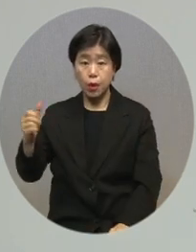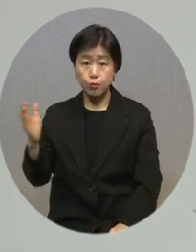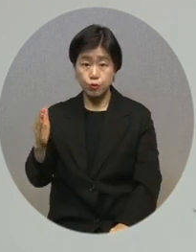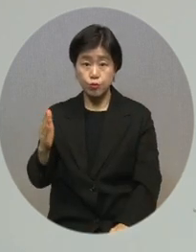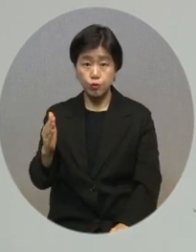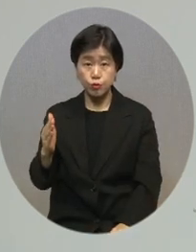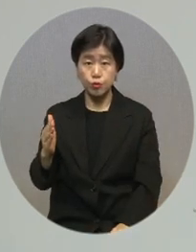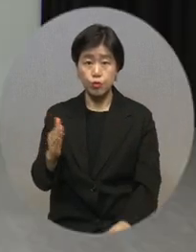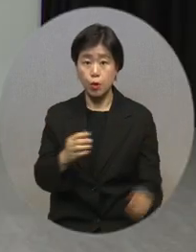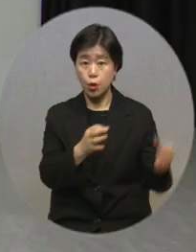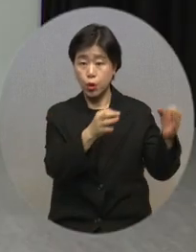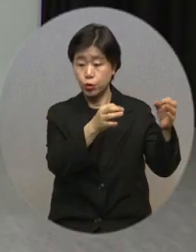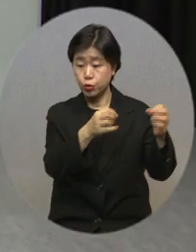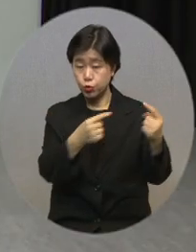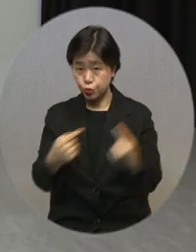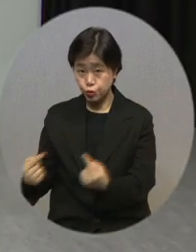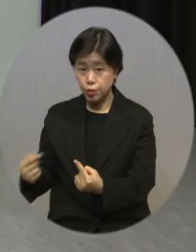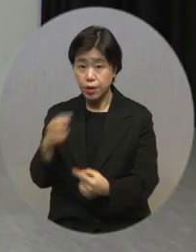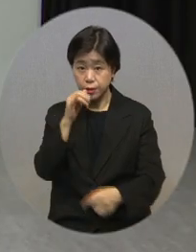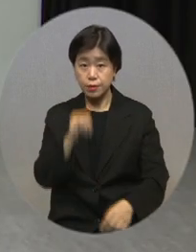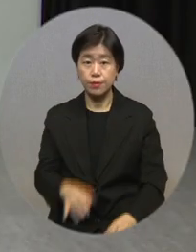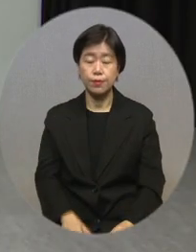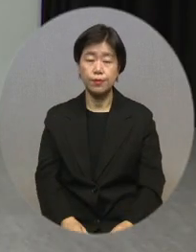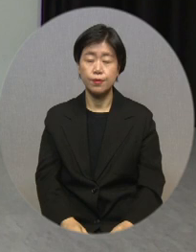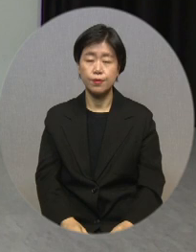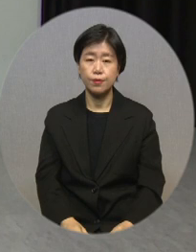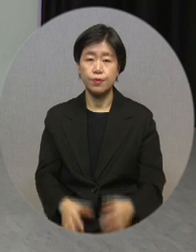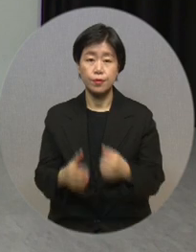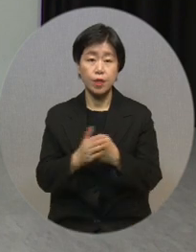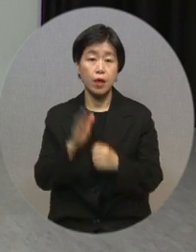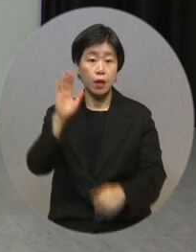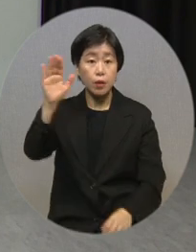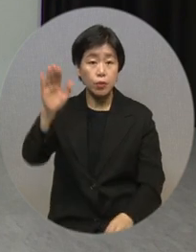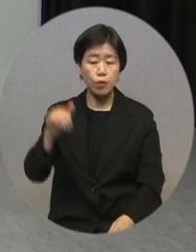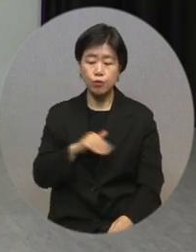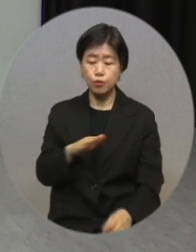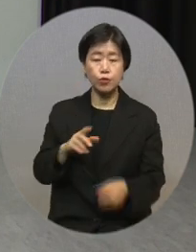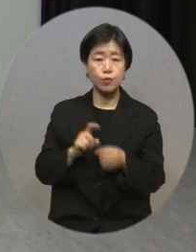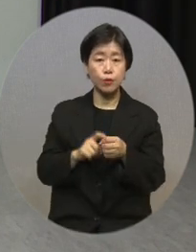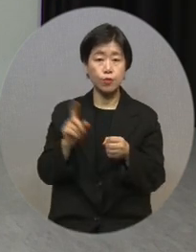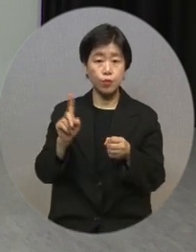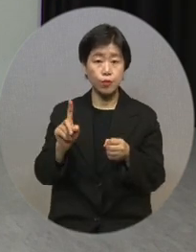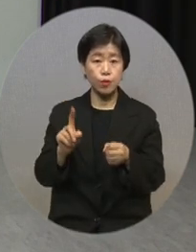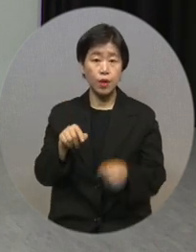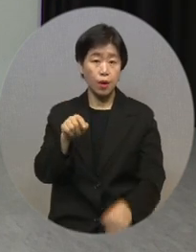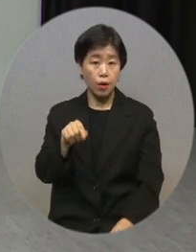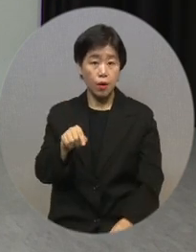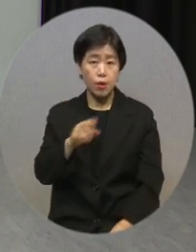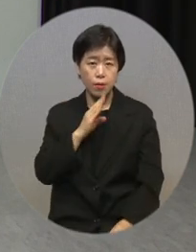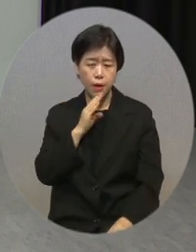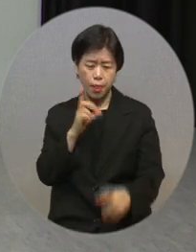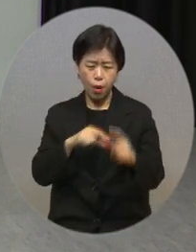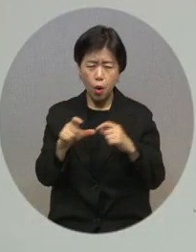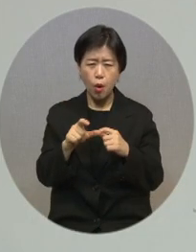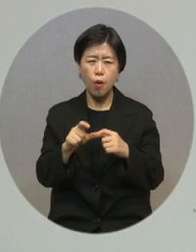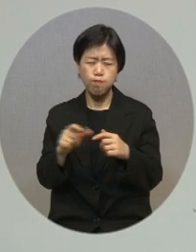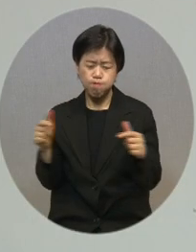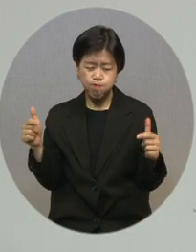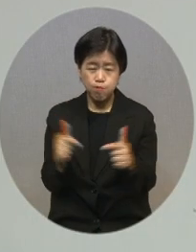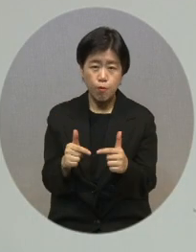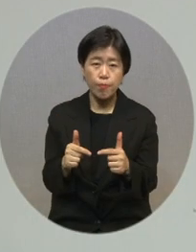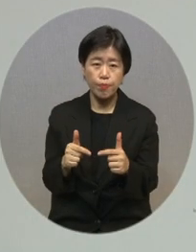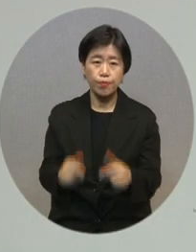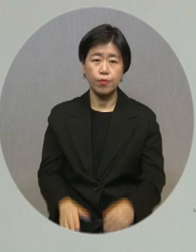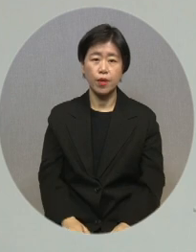저 내려왔으니까 많이 줄어들고 있고 네. 앞으로 그 저희들 목적은 그 이거를 그 최대한 더